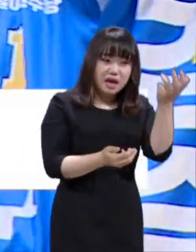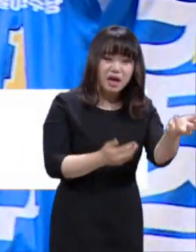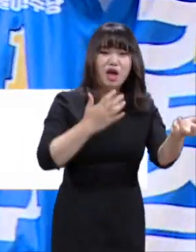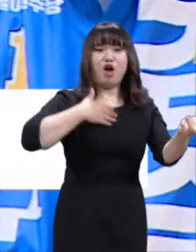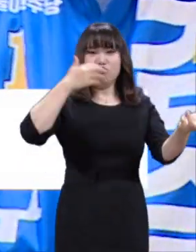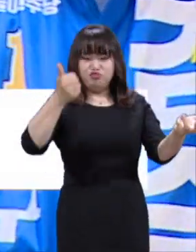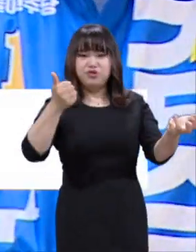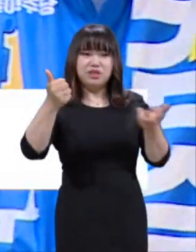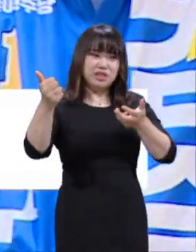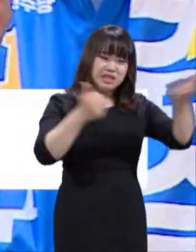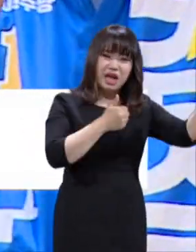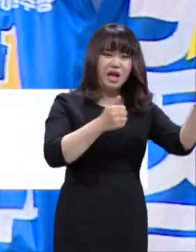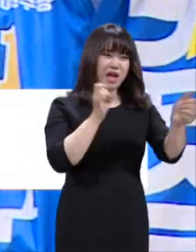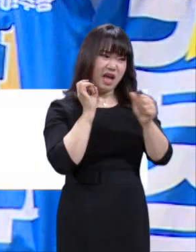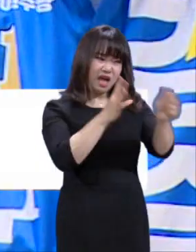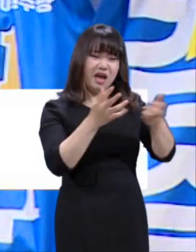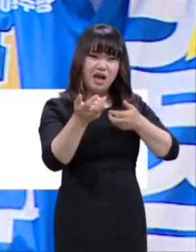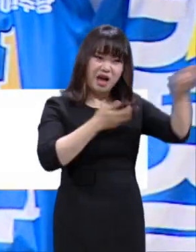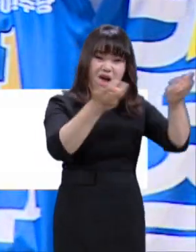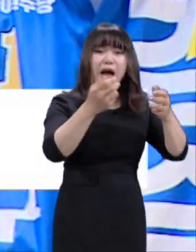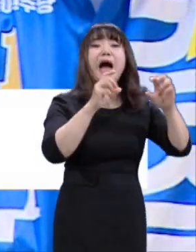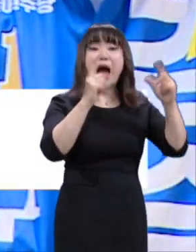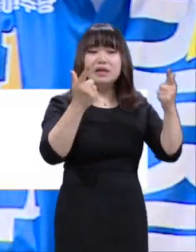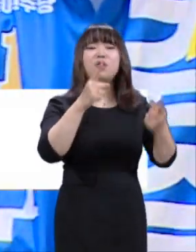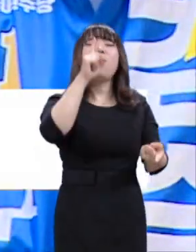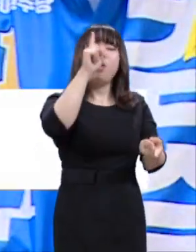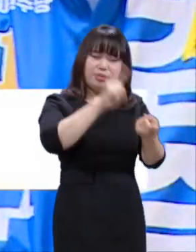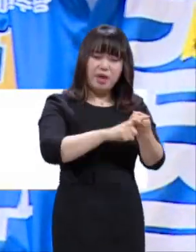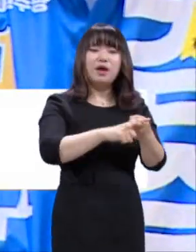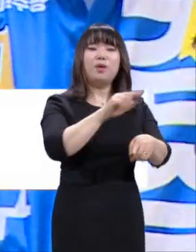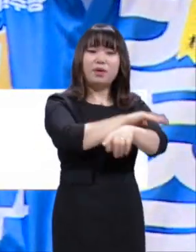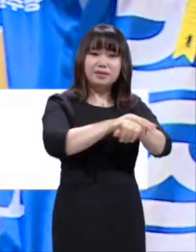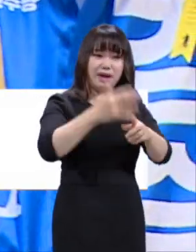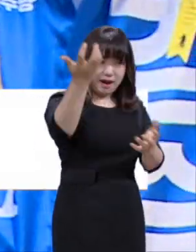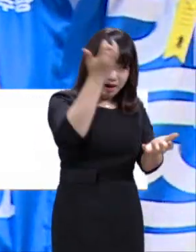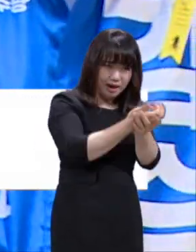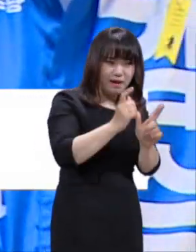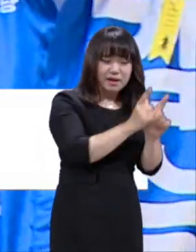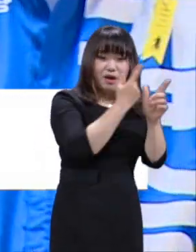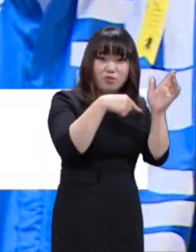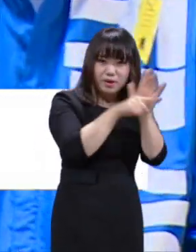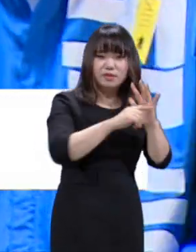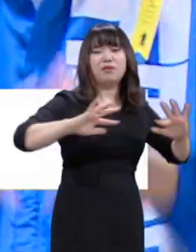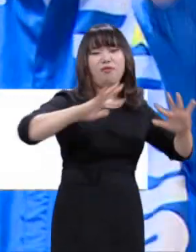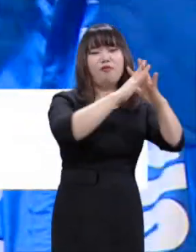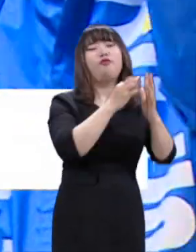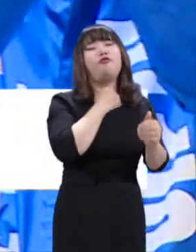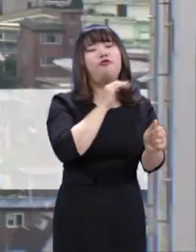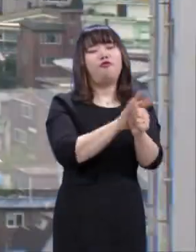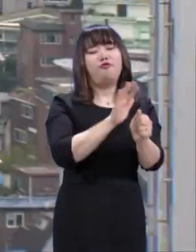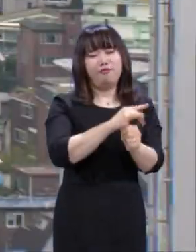임차인들이 쫓겨나지 않고 100% 재정착하는 재개발, 재건축을 만들겠습니다.